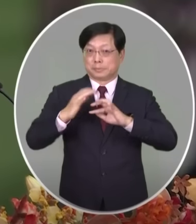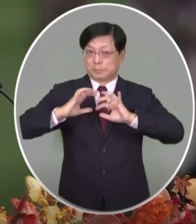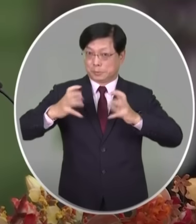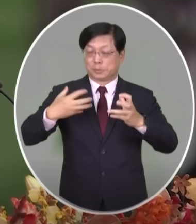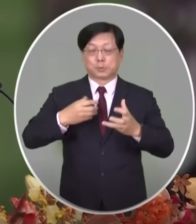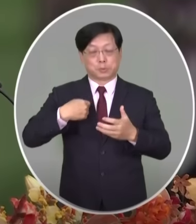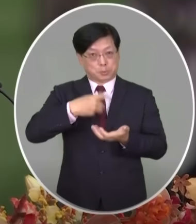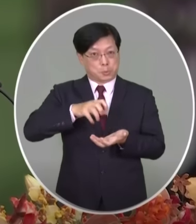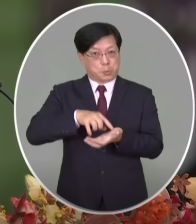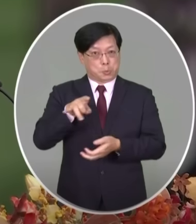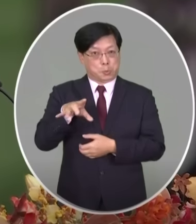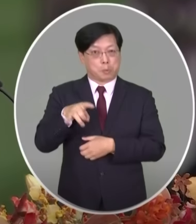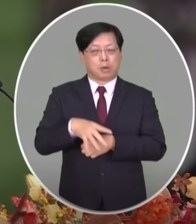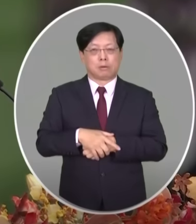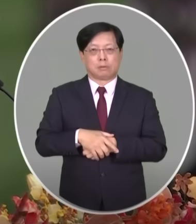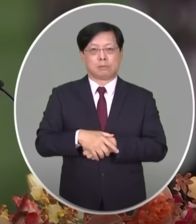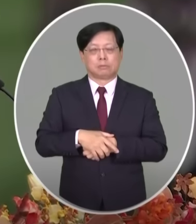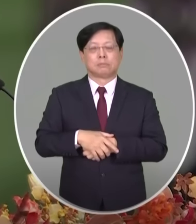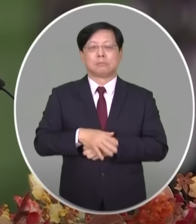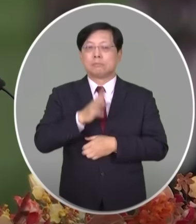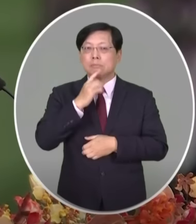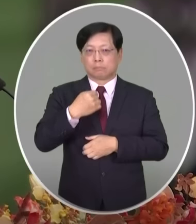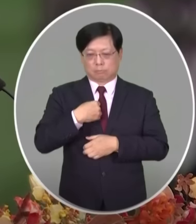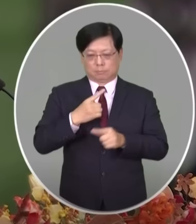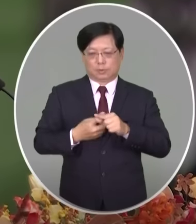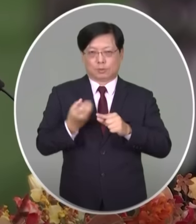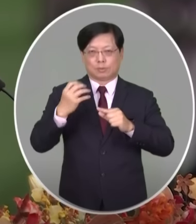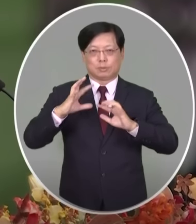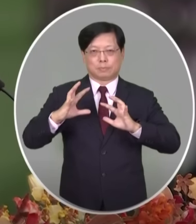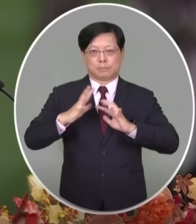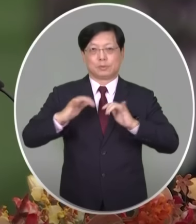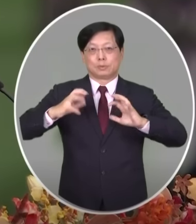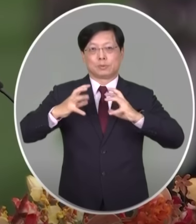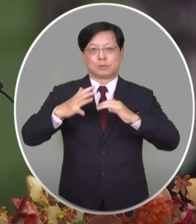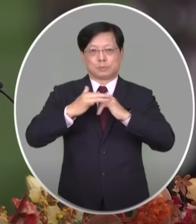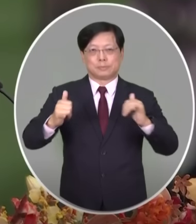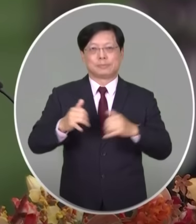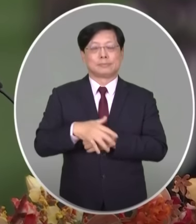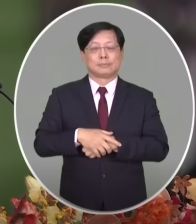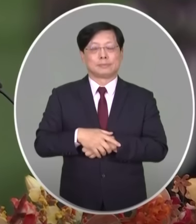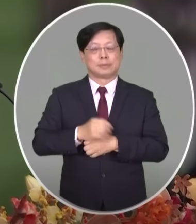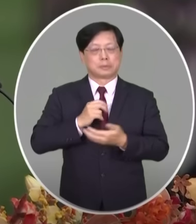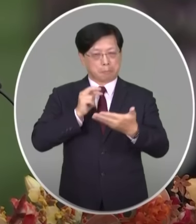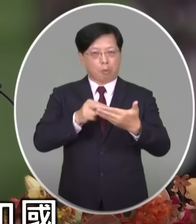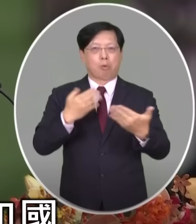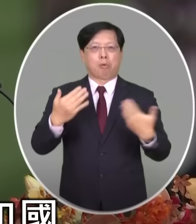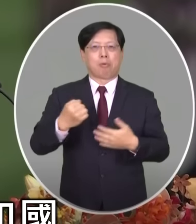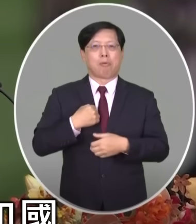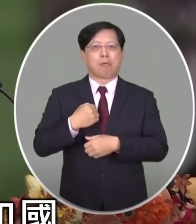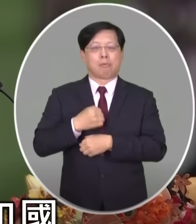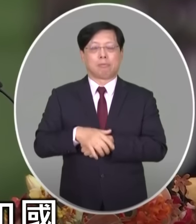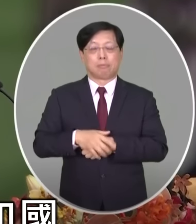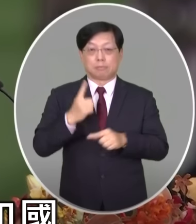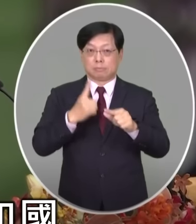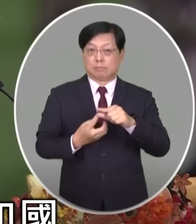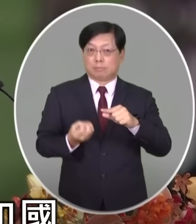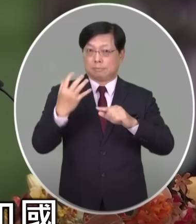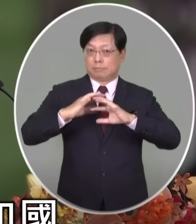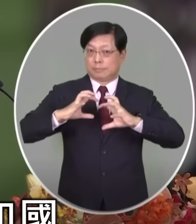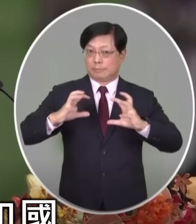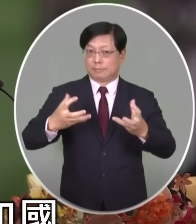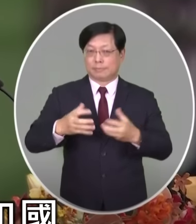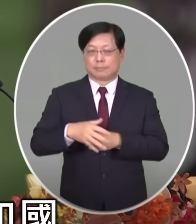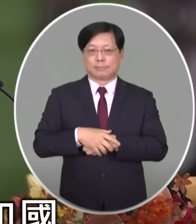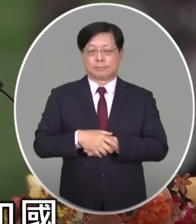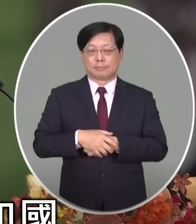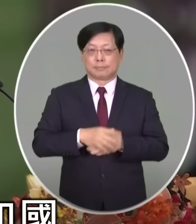籍者为中华民国国民。由此可见，中华民国